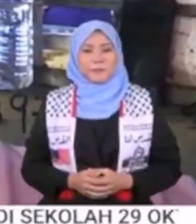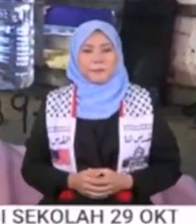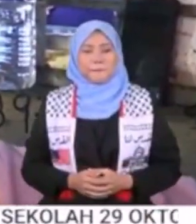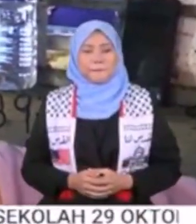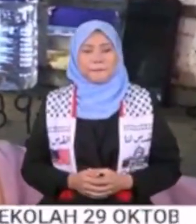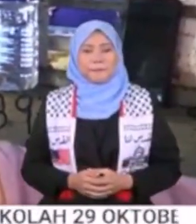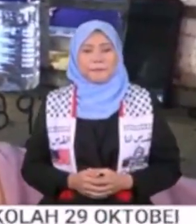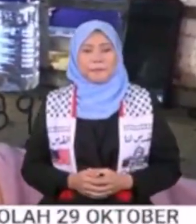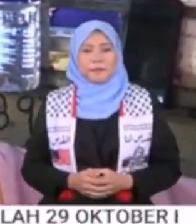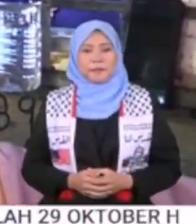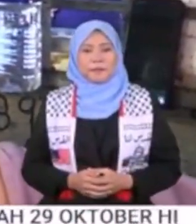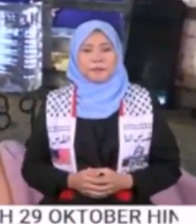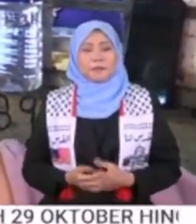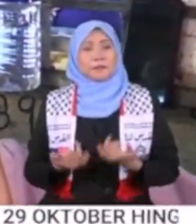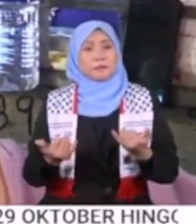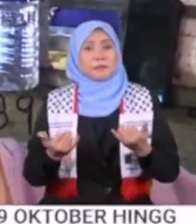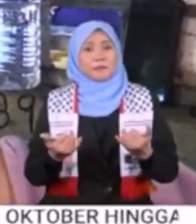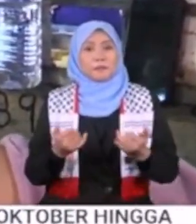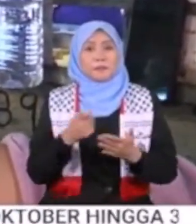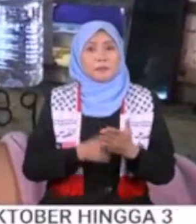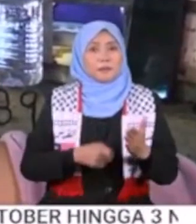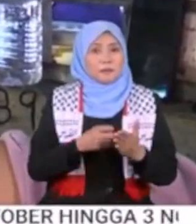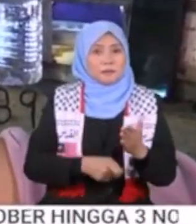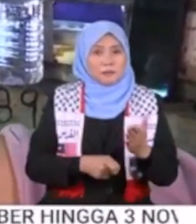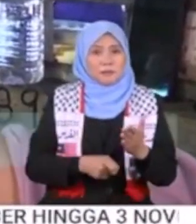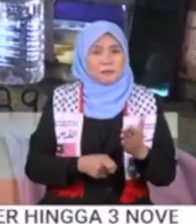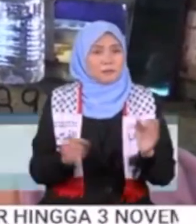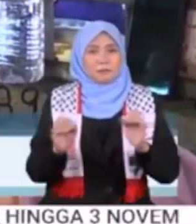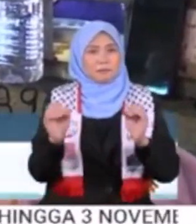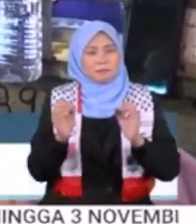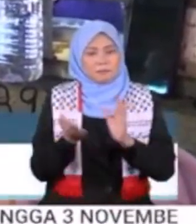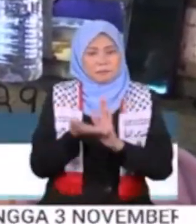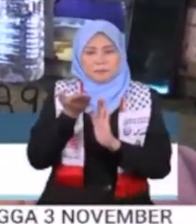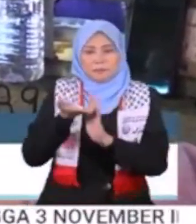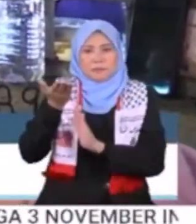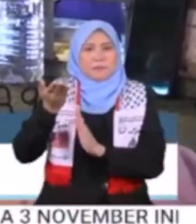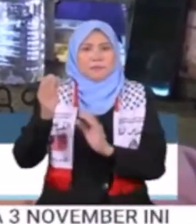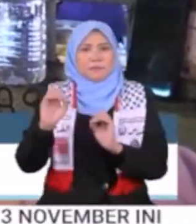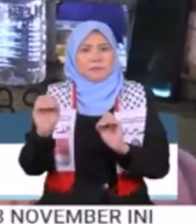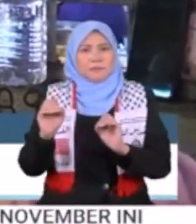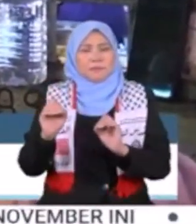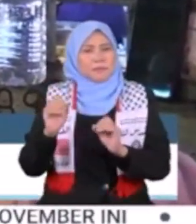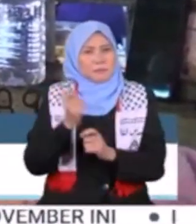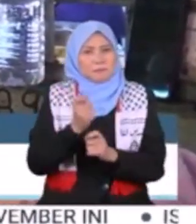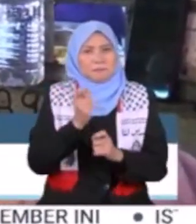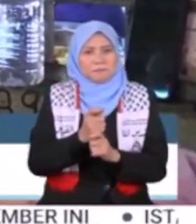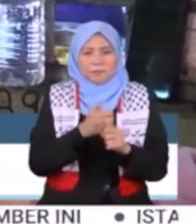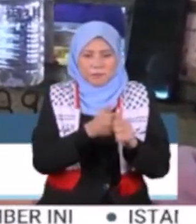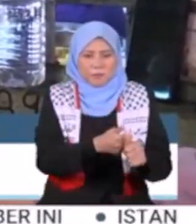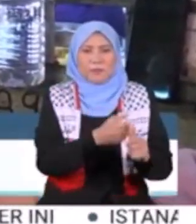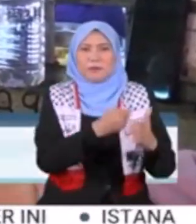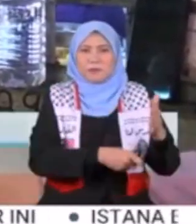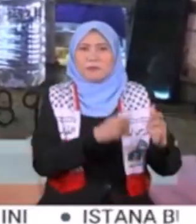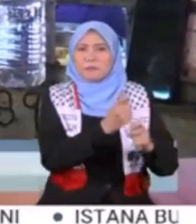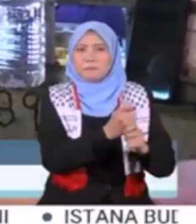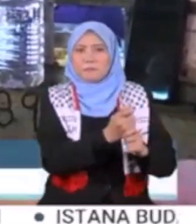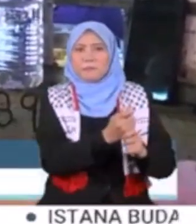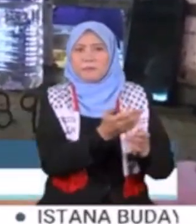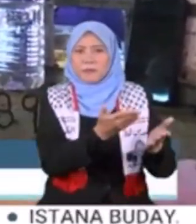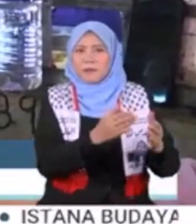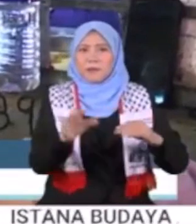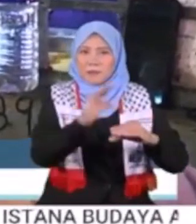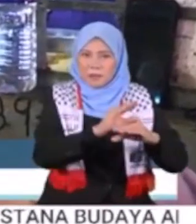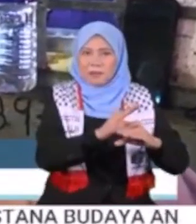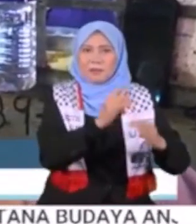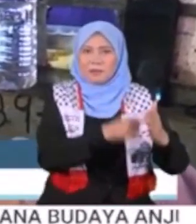Tapi sekarang memang kita harga kita takkan nak pandai-pandai nak naikkan harga, tak ada. Kita ikut harga subsidi juga. Harga subsidi